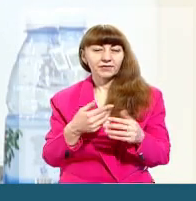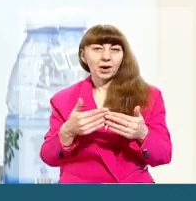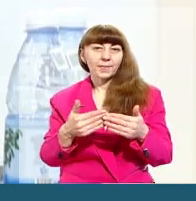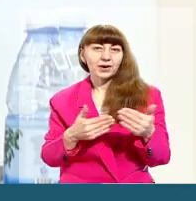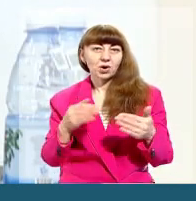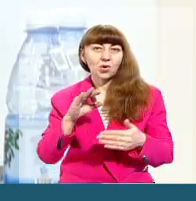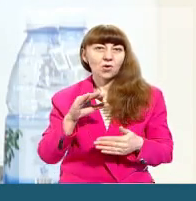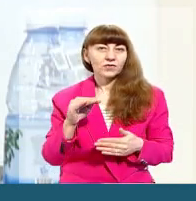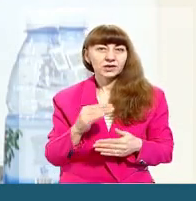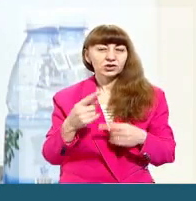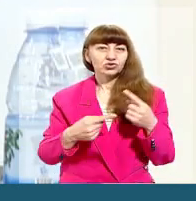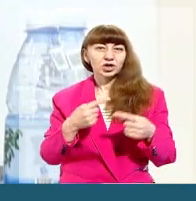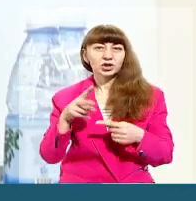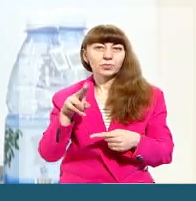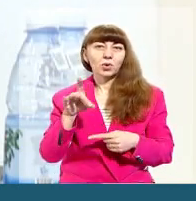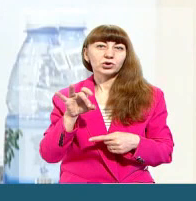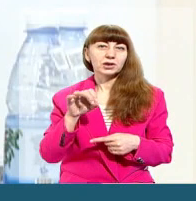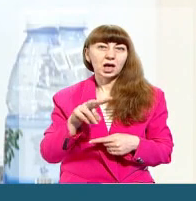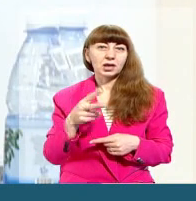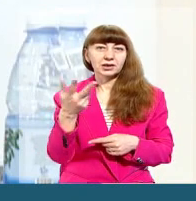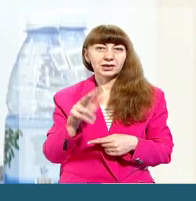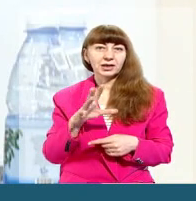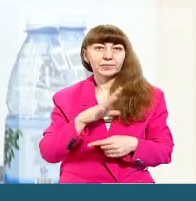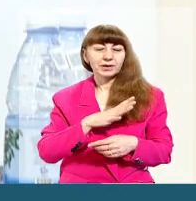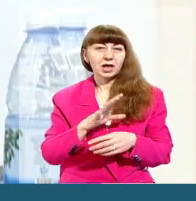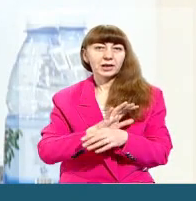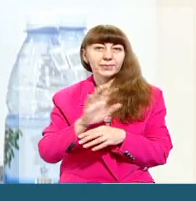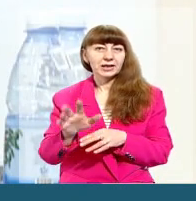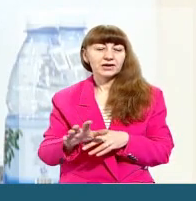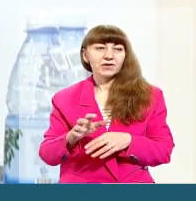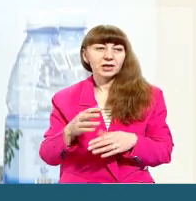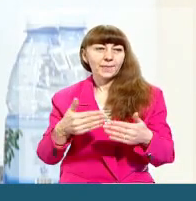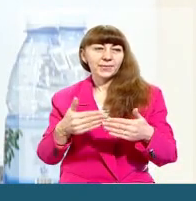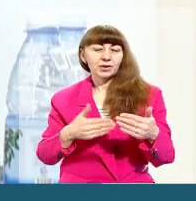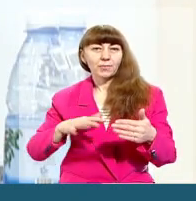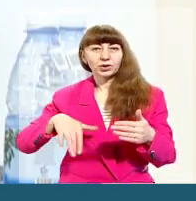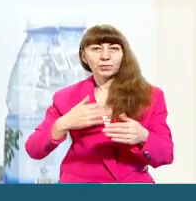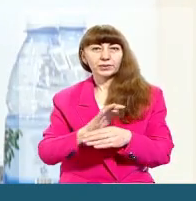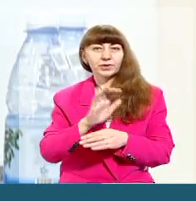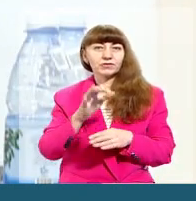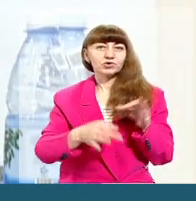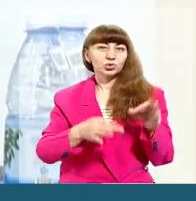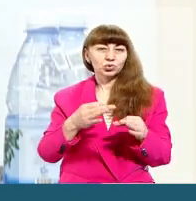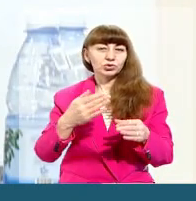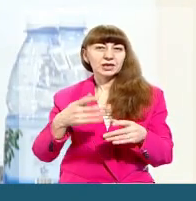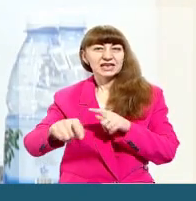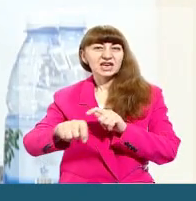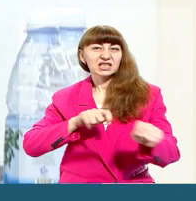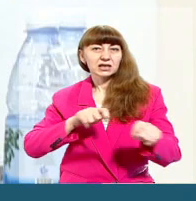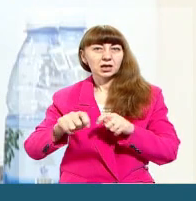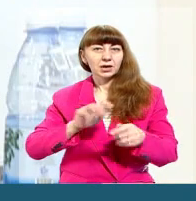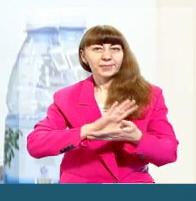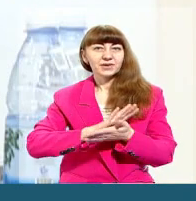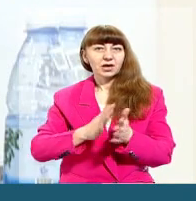предупреждение официально через портал вы получили. 3 предупреждения, потом вы знаете, мы подаем в суд и расторгаем с